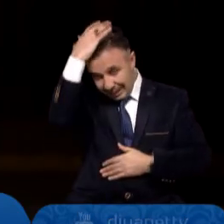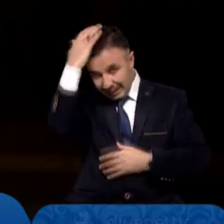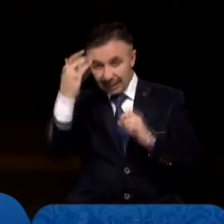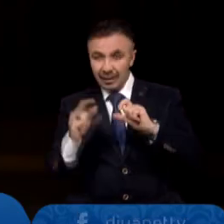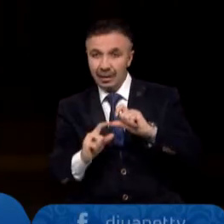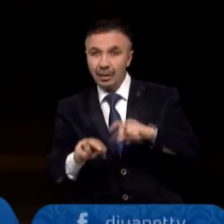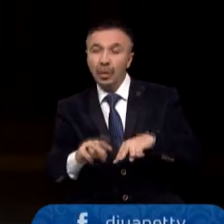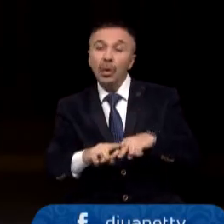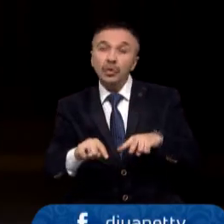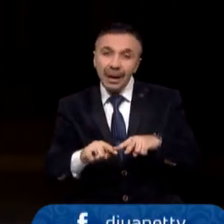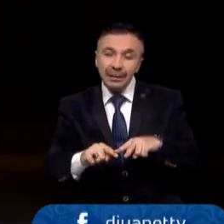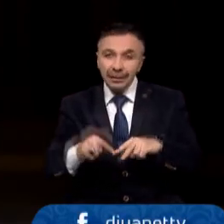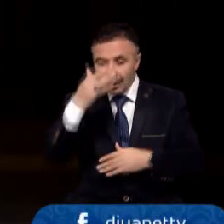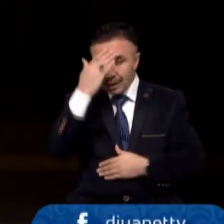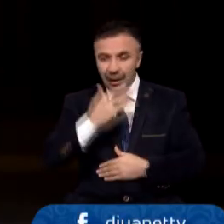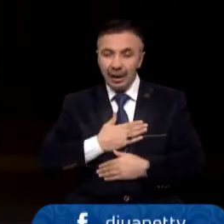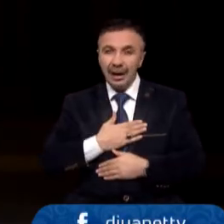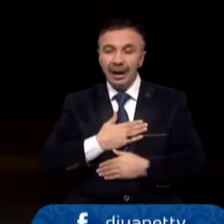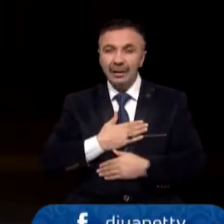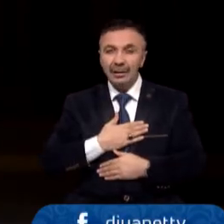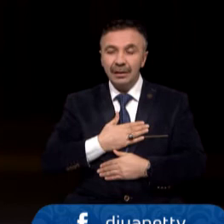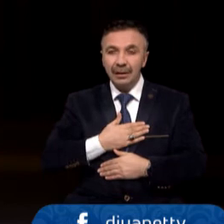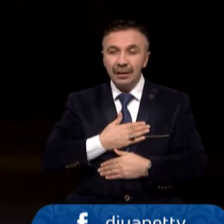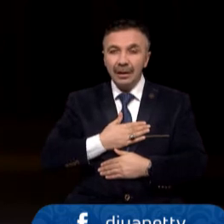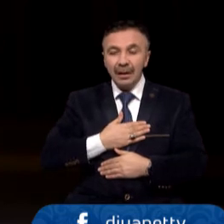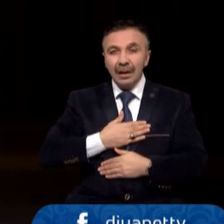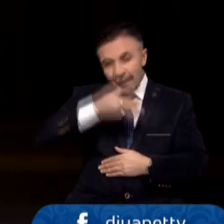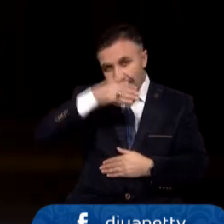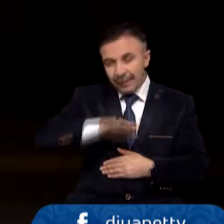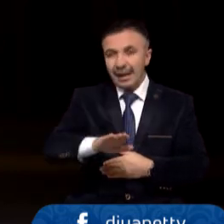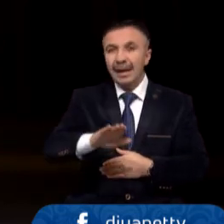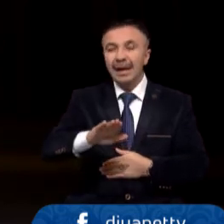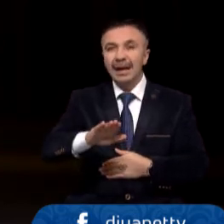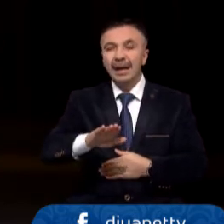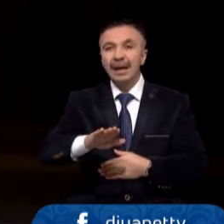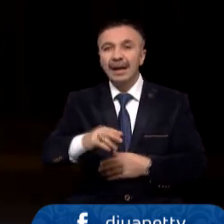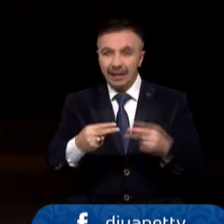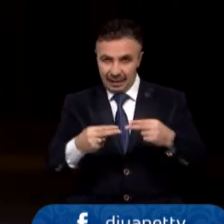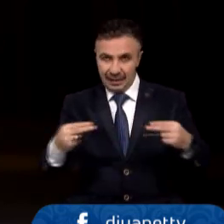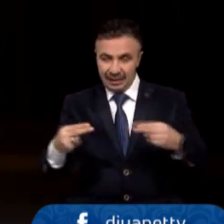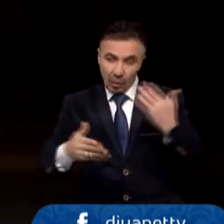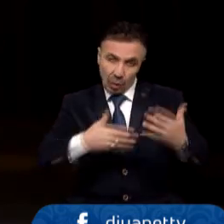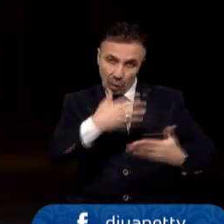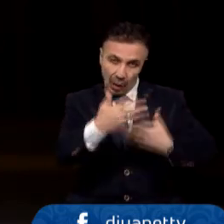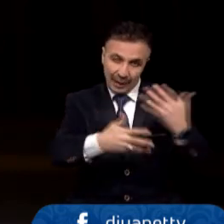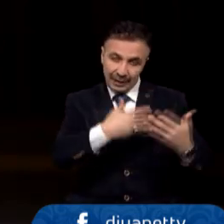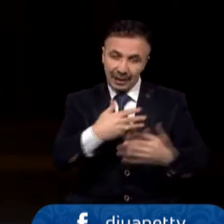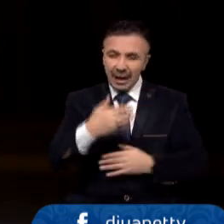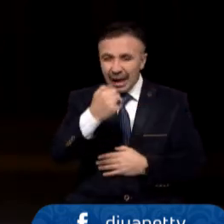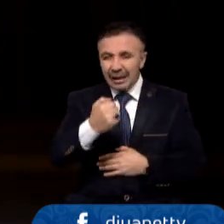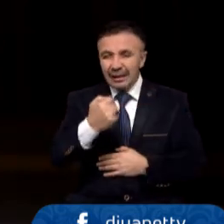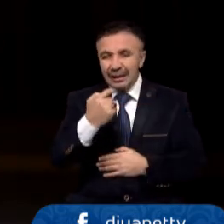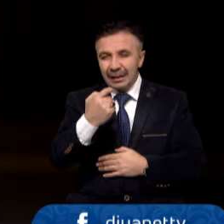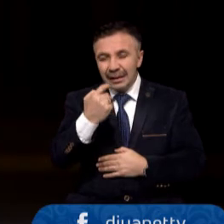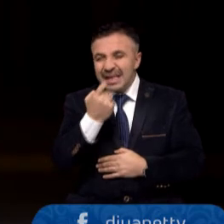Osman Radıyallahu anh'ın fil hadisesinden altı yıl sonra dünyaya geldi